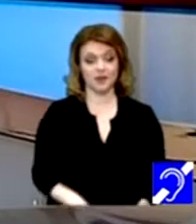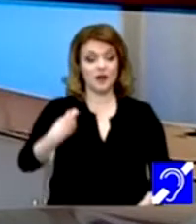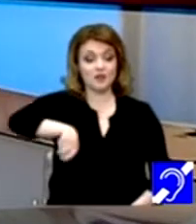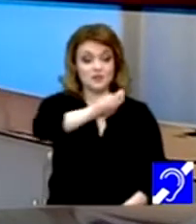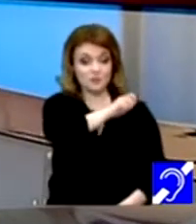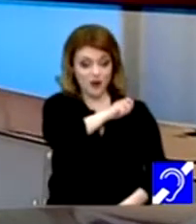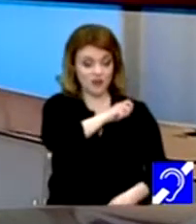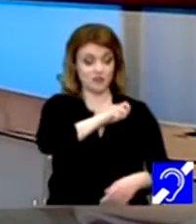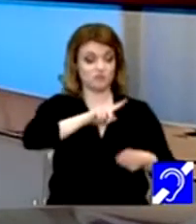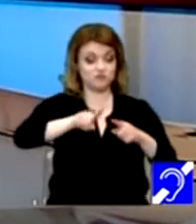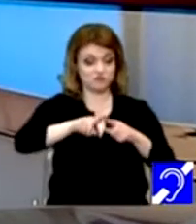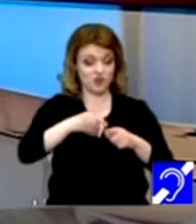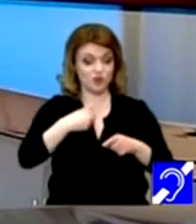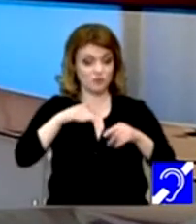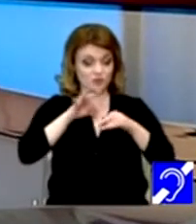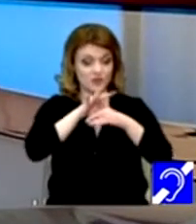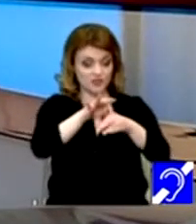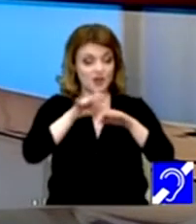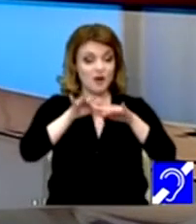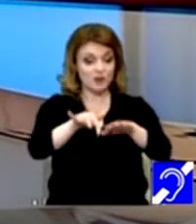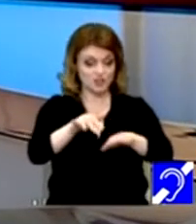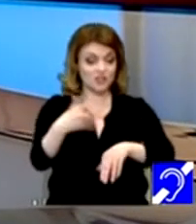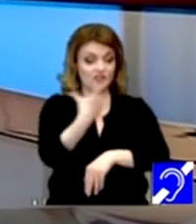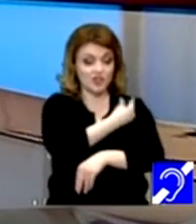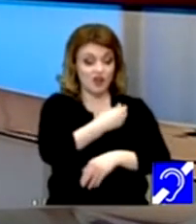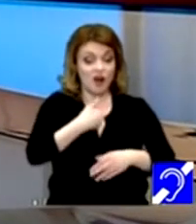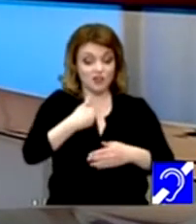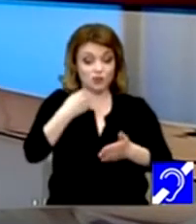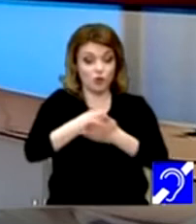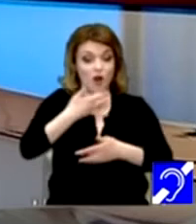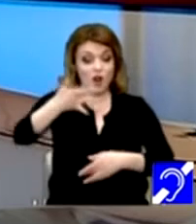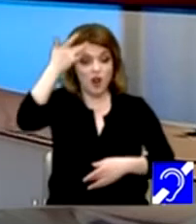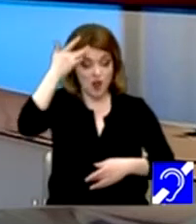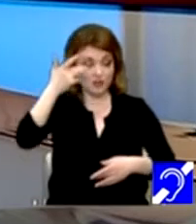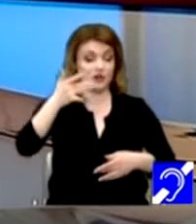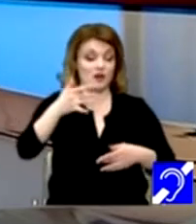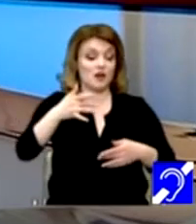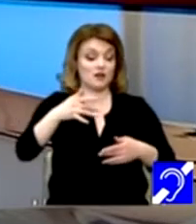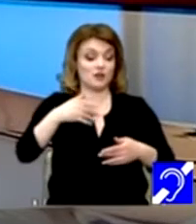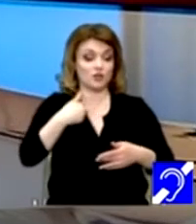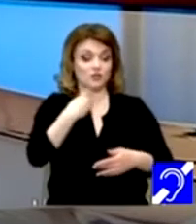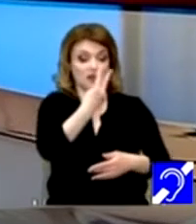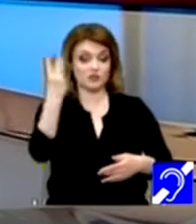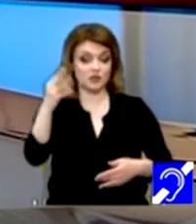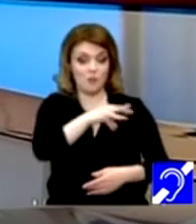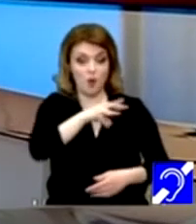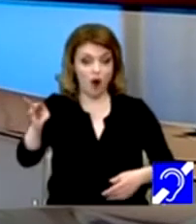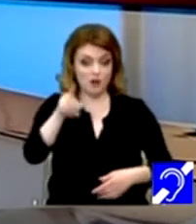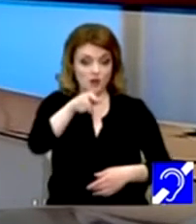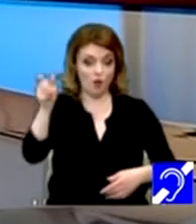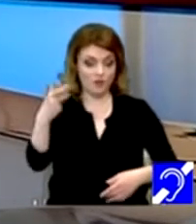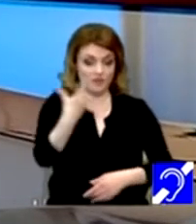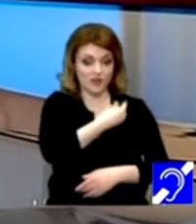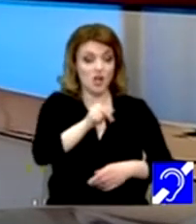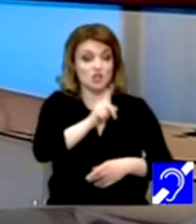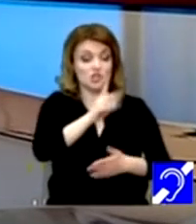Spania va accelera procesul de vaccinare pentru a reuși până la sfârșitul verii vaccinarea unui număr de 33 de milioane de oameni, ceea ce înseamnă